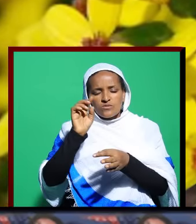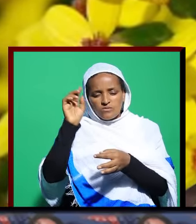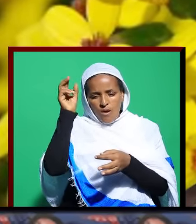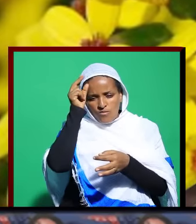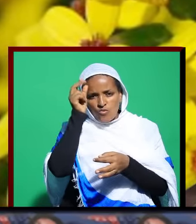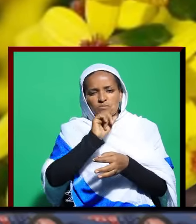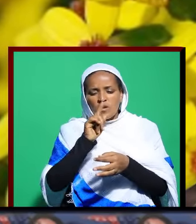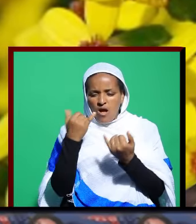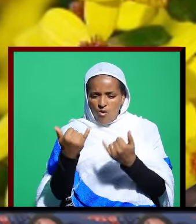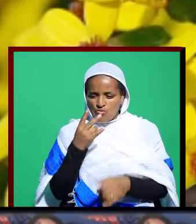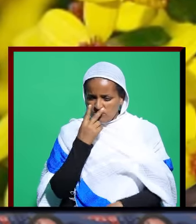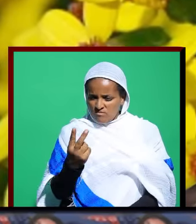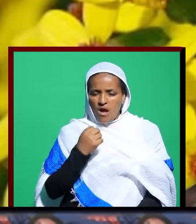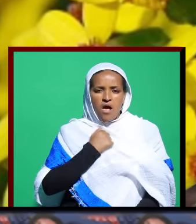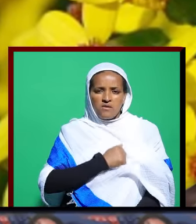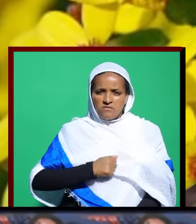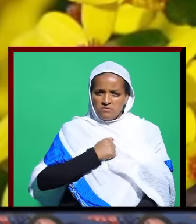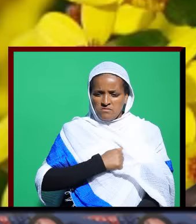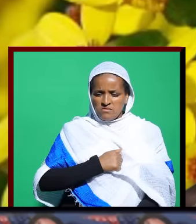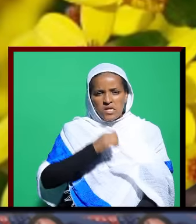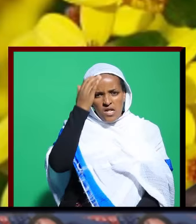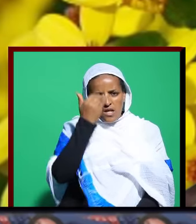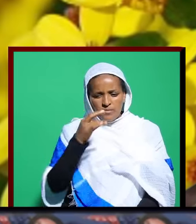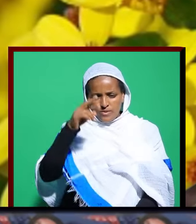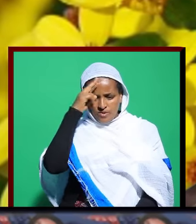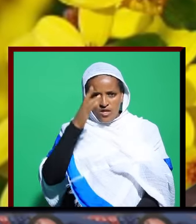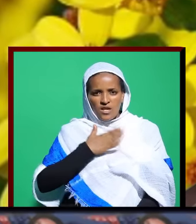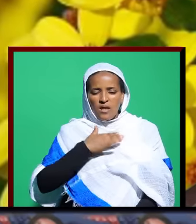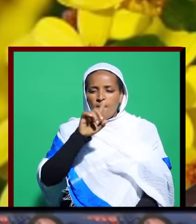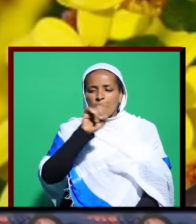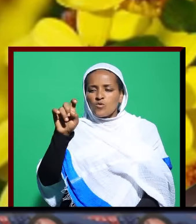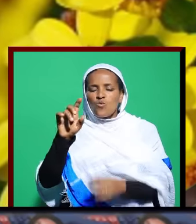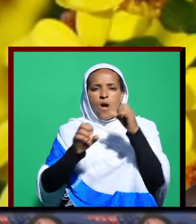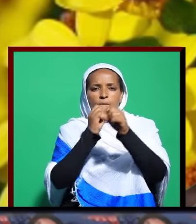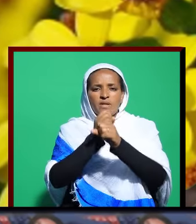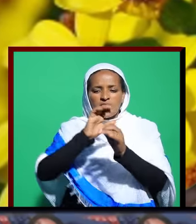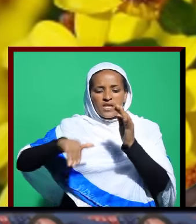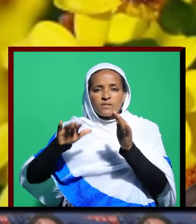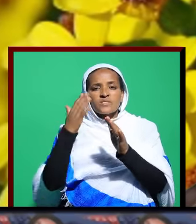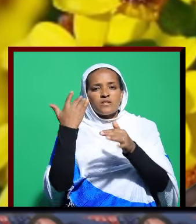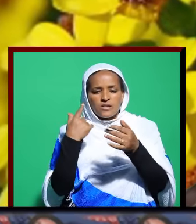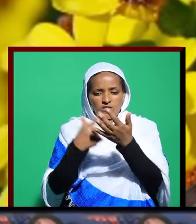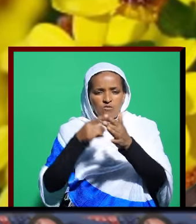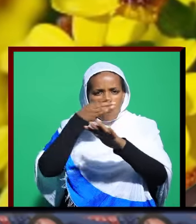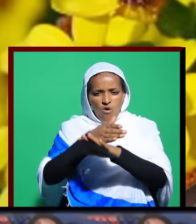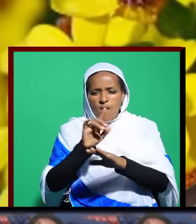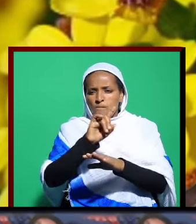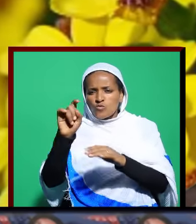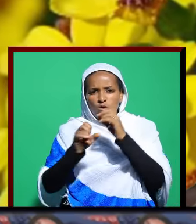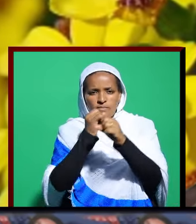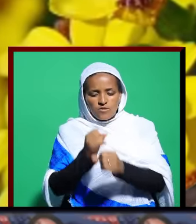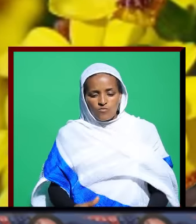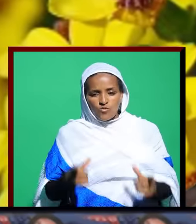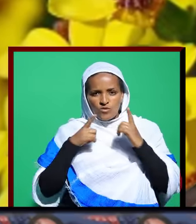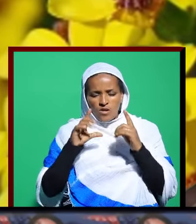አለ? አሁን አሳዘንከኝ አለው። ለምን? ምክንያቱም እኔ 100 ዓመት የቀረኝ ይመስለኝ ነበር። ከዚህ በኋላ 100 ዓመት